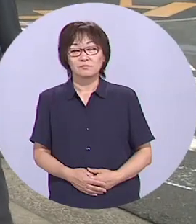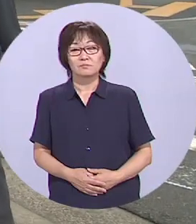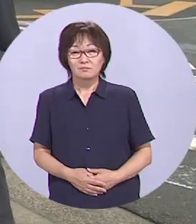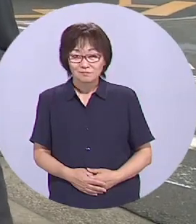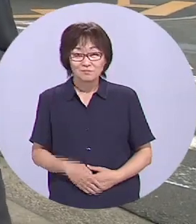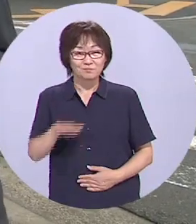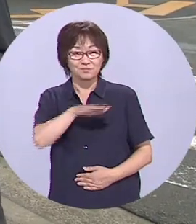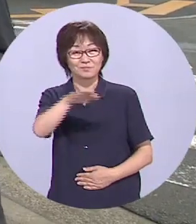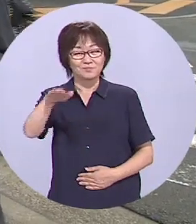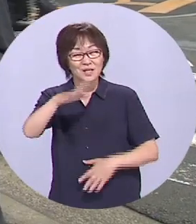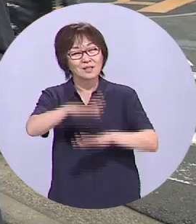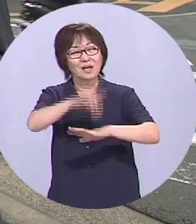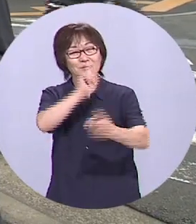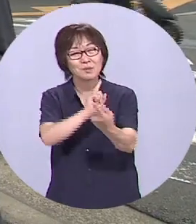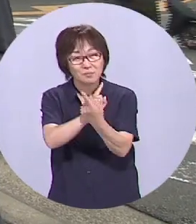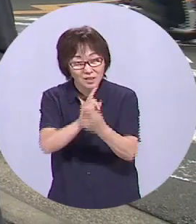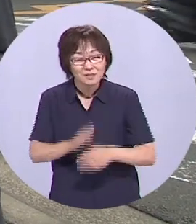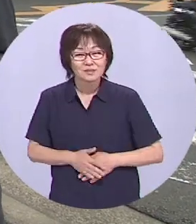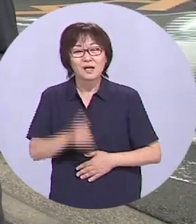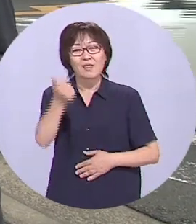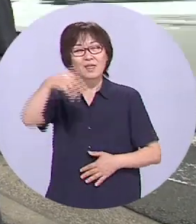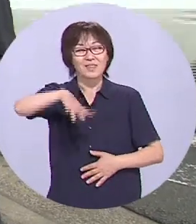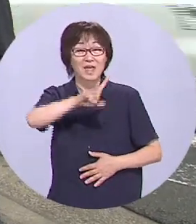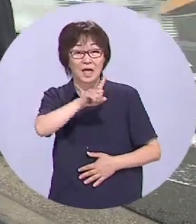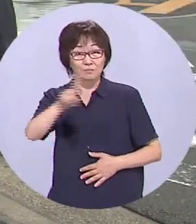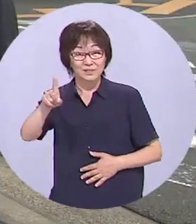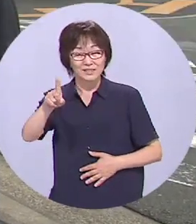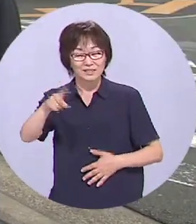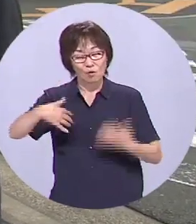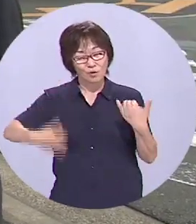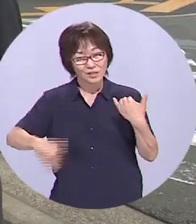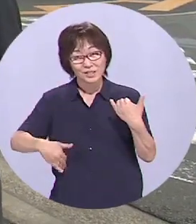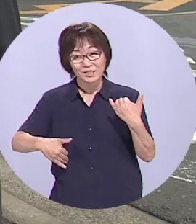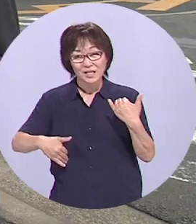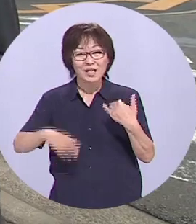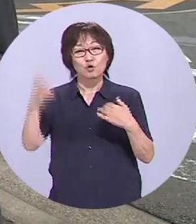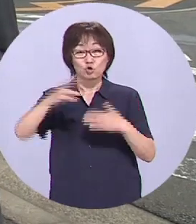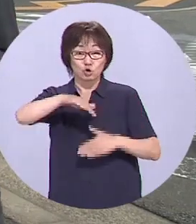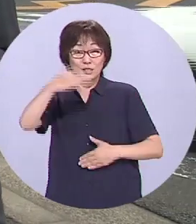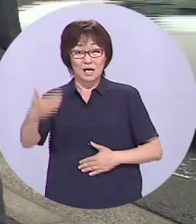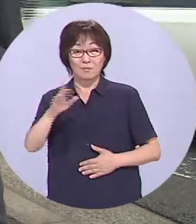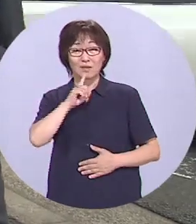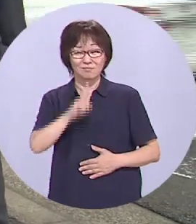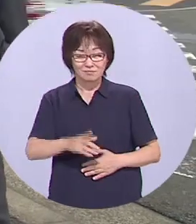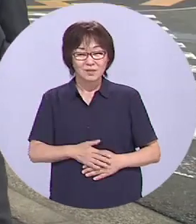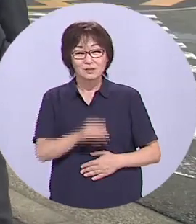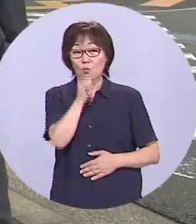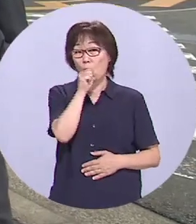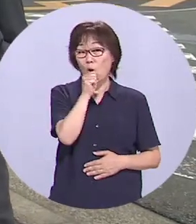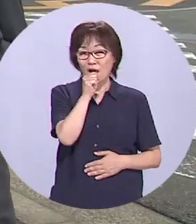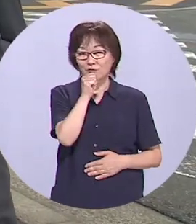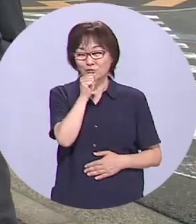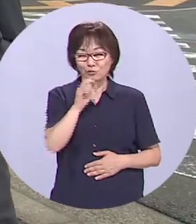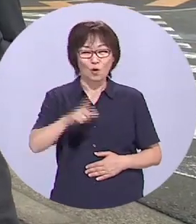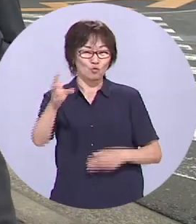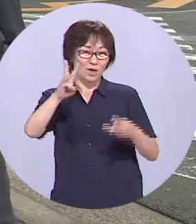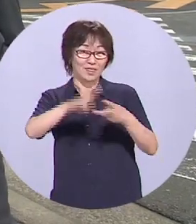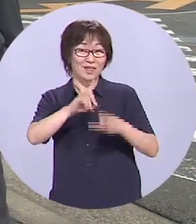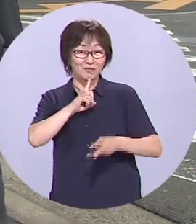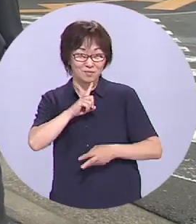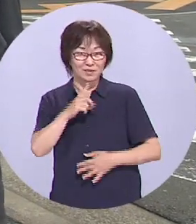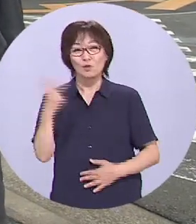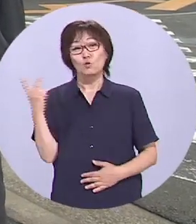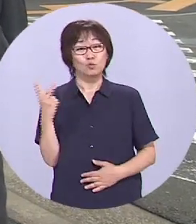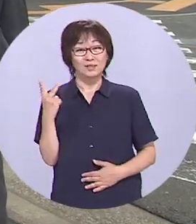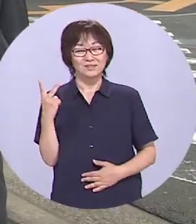スタジオの皆さん、はじめまして。種火のギター杉山勝彦です。 ボーカルの上田隆弘です。 今日はこの2人で